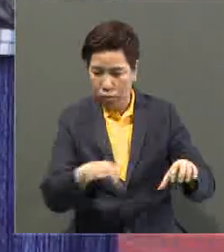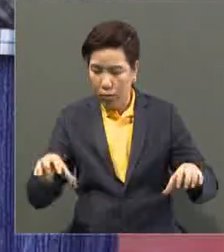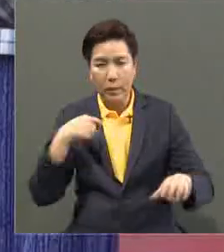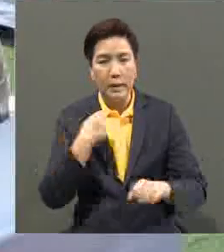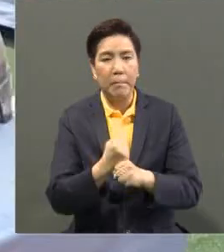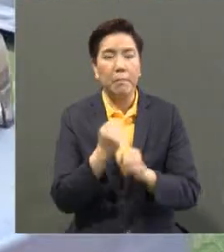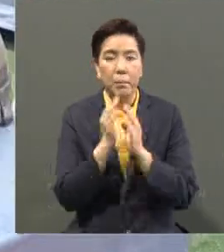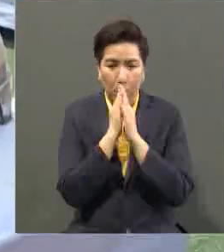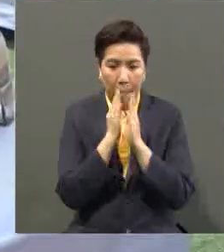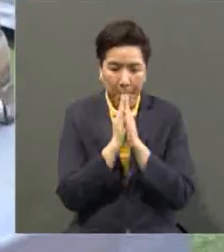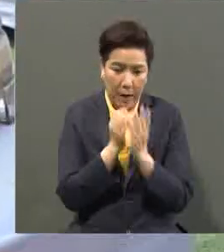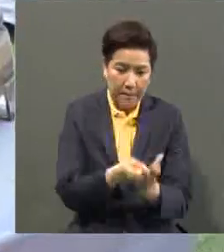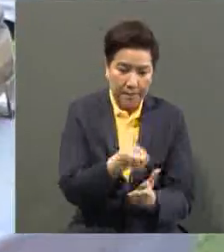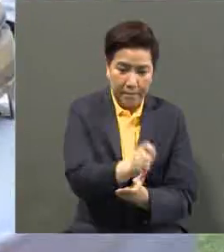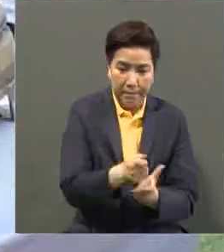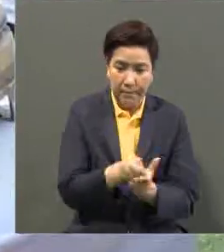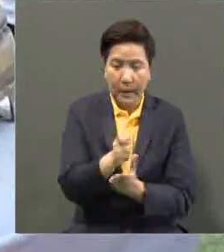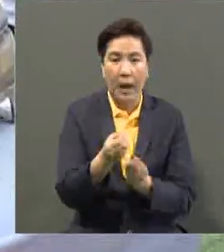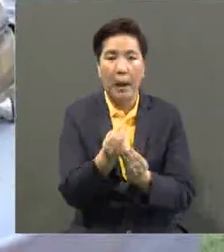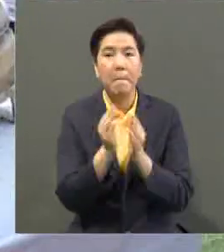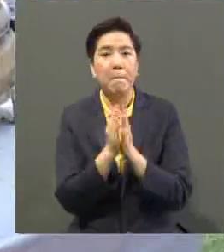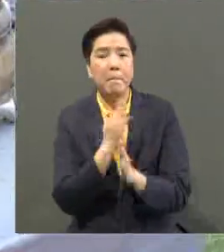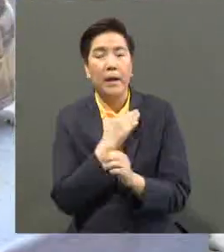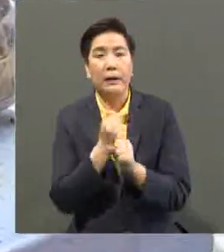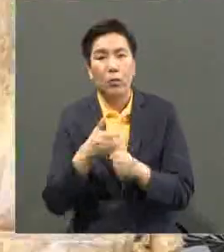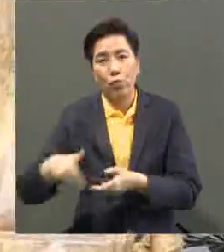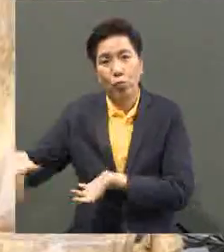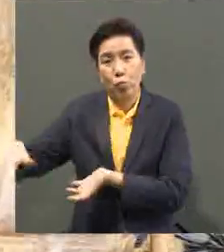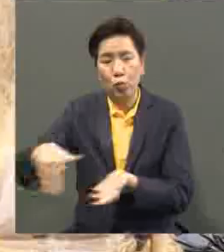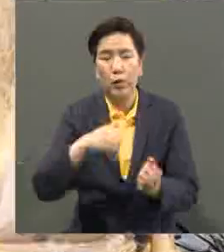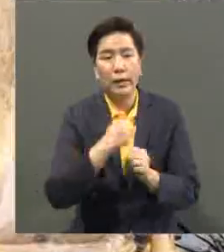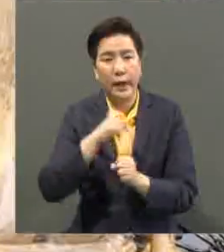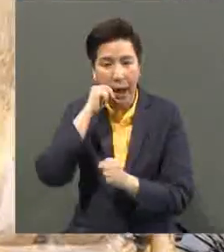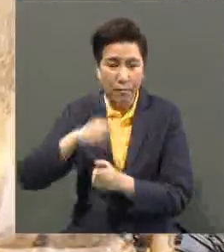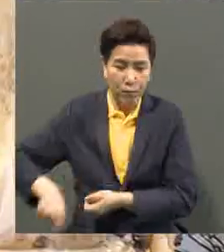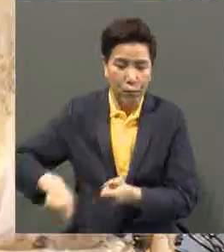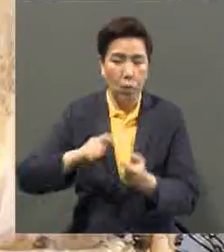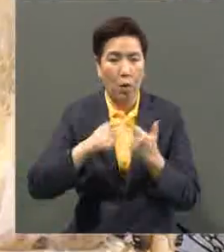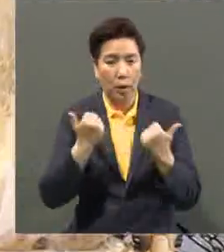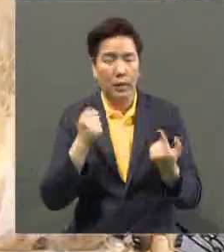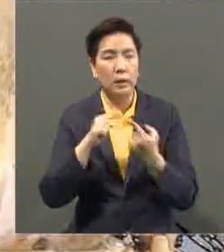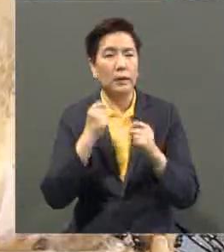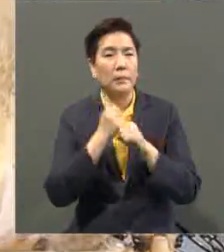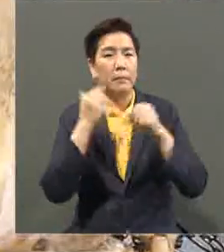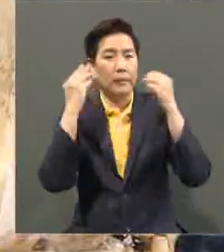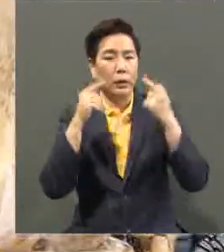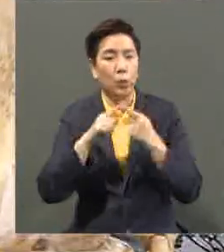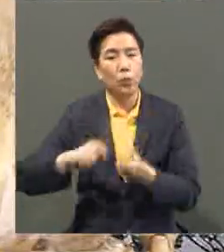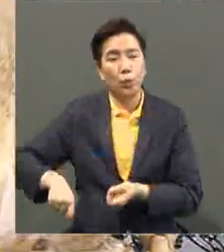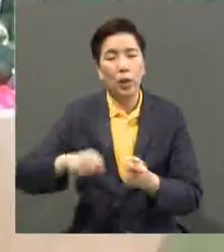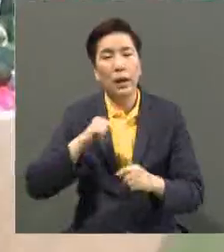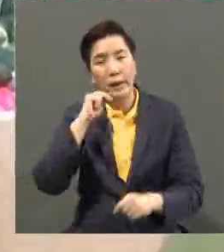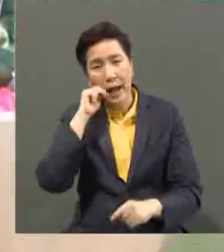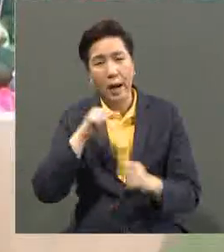มีงานบุญตักบาตข้าวสารอาหารแห้งเปิดกิจกรรมถนนเล่นน้ำสงกรานต์วิถีไทย 2แควมหกรรมสงกรานต์พิษณุโลก